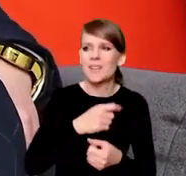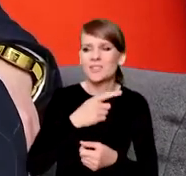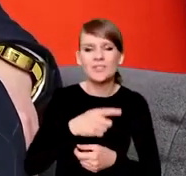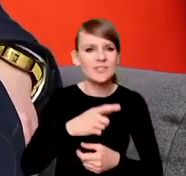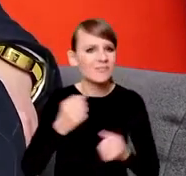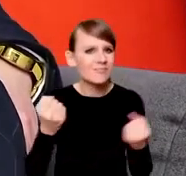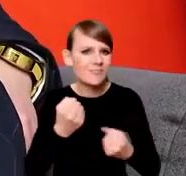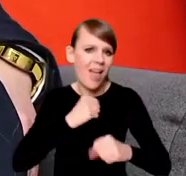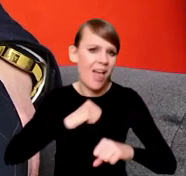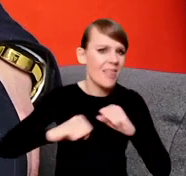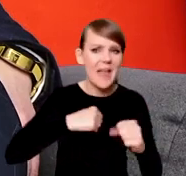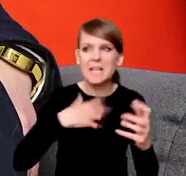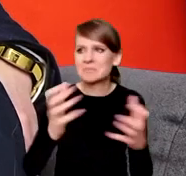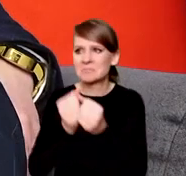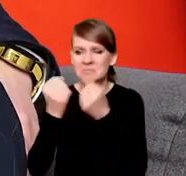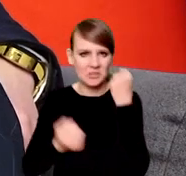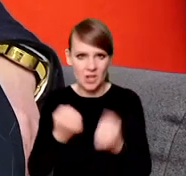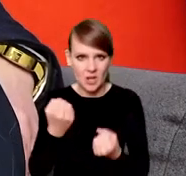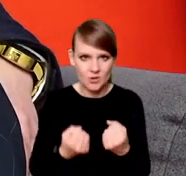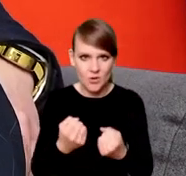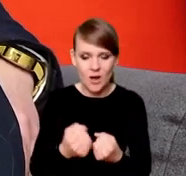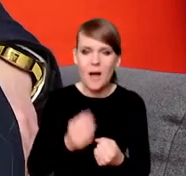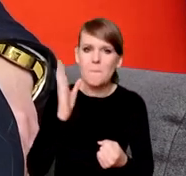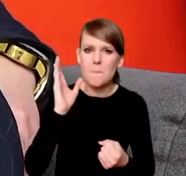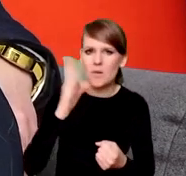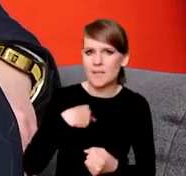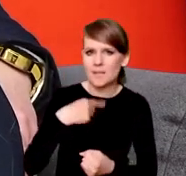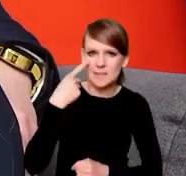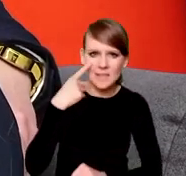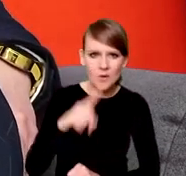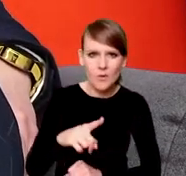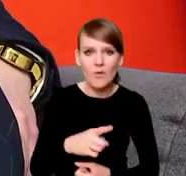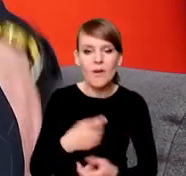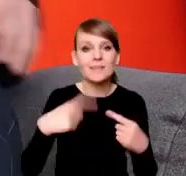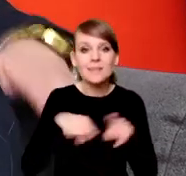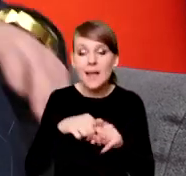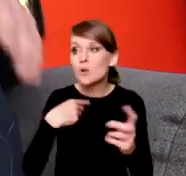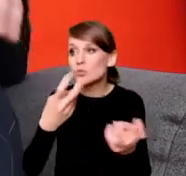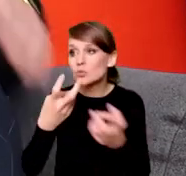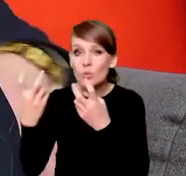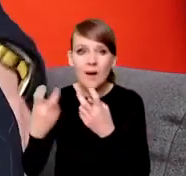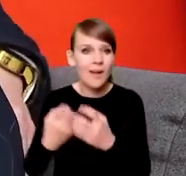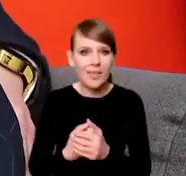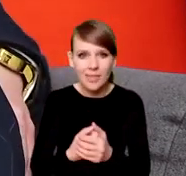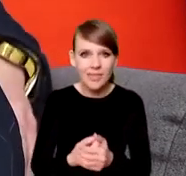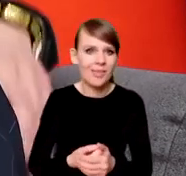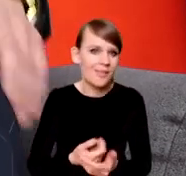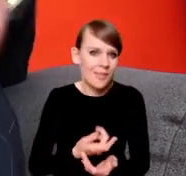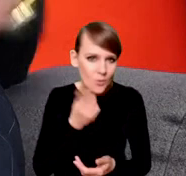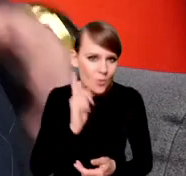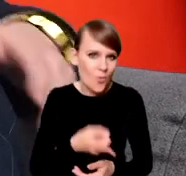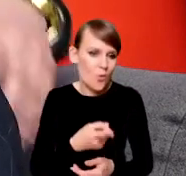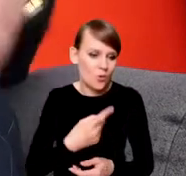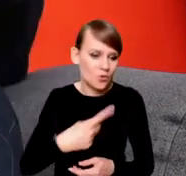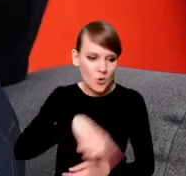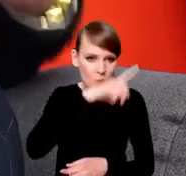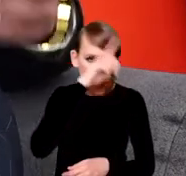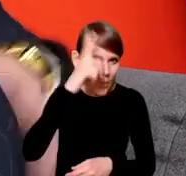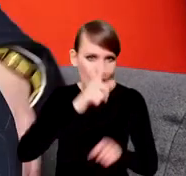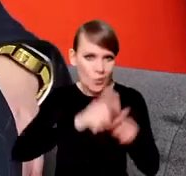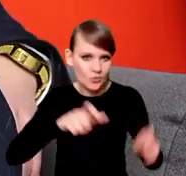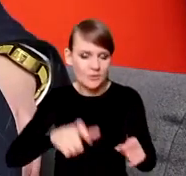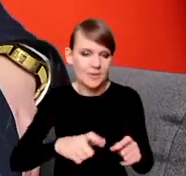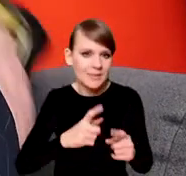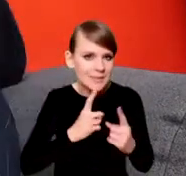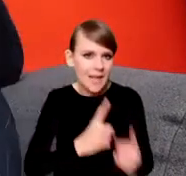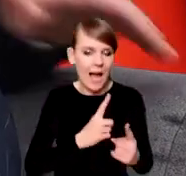w którym zaobserwowałem, że zespołu się nie poszukuje, tylko po prostu inicjatywa musi gdzieś zaistnieć na pewnym niskim poziomie, ona musi wybuchnąć i po